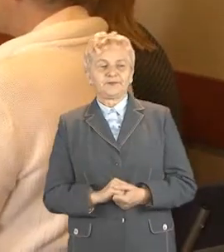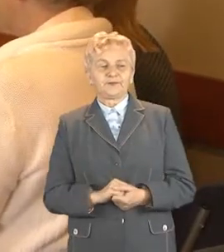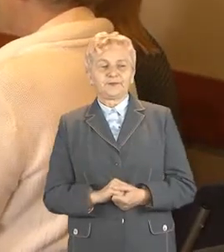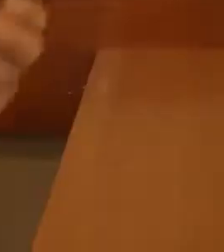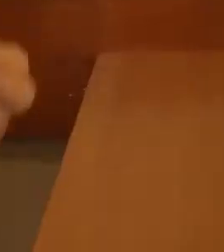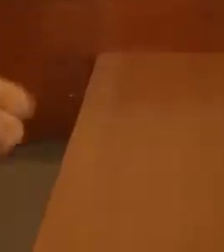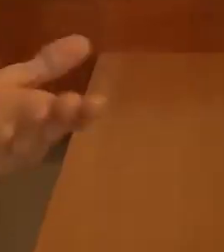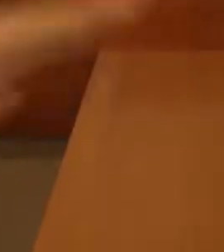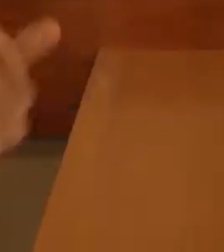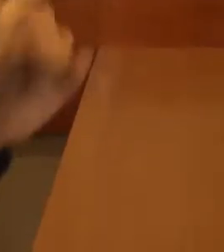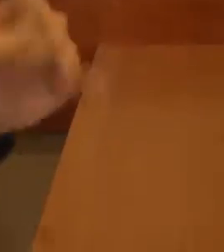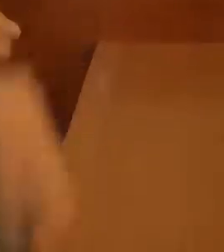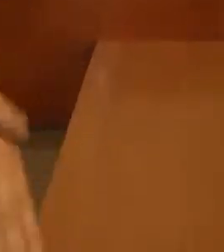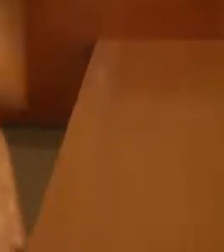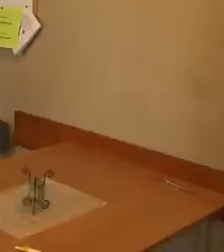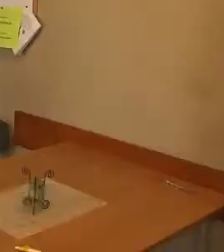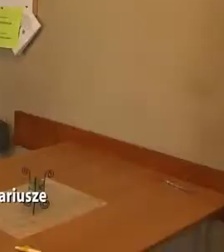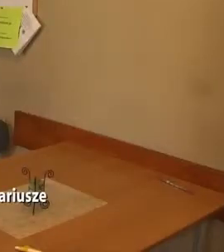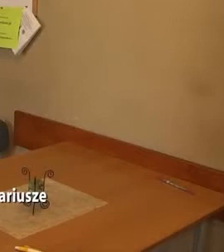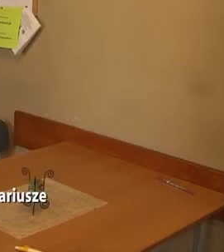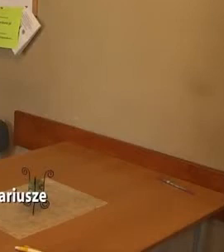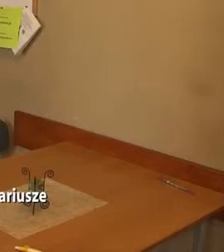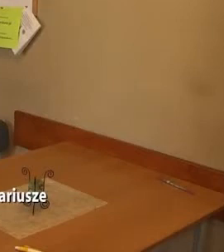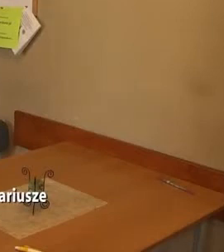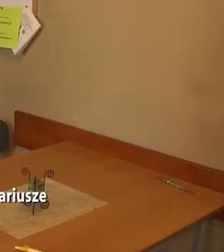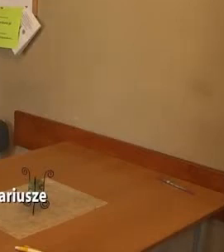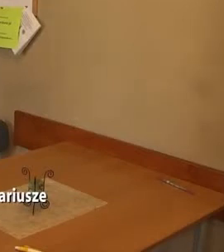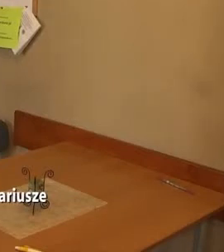nie koniec działalności PJM Filmy.